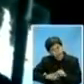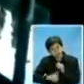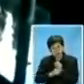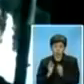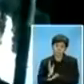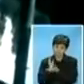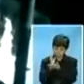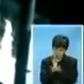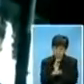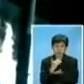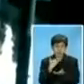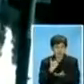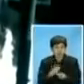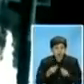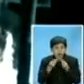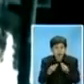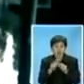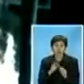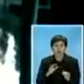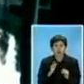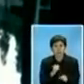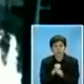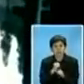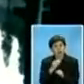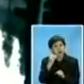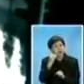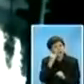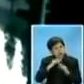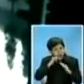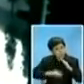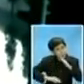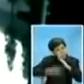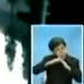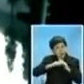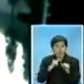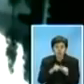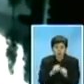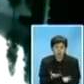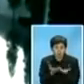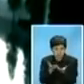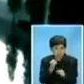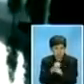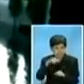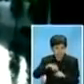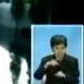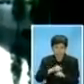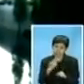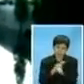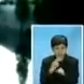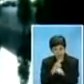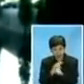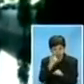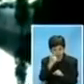ริจาคนำมาให้ผู้อพยพที่อาศัยอยู่ในศูนย์พักพิงชั่วคราวแห่งนี้ได้ใช้กันน